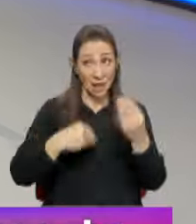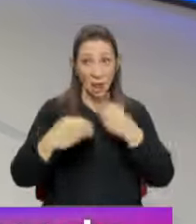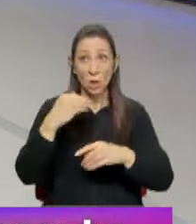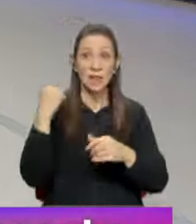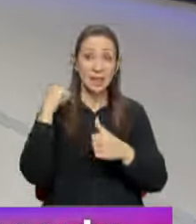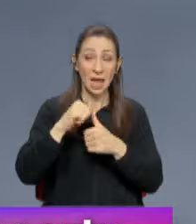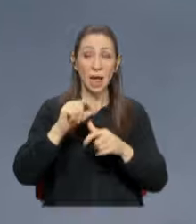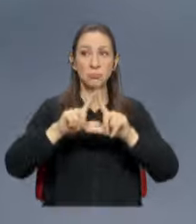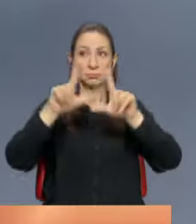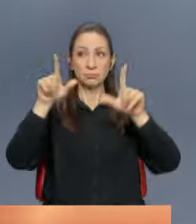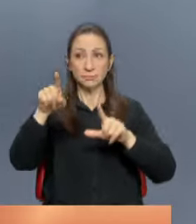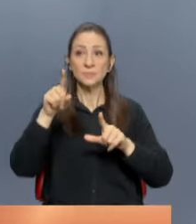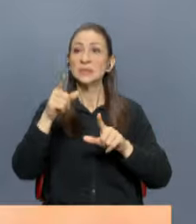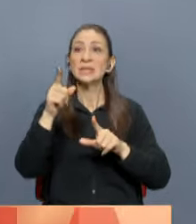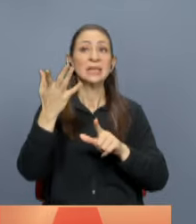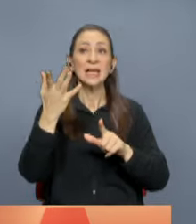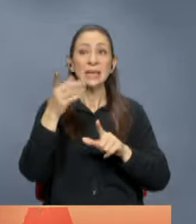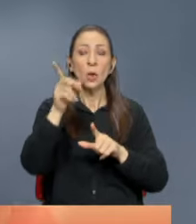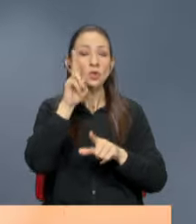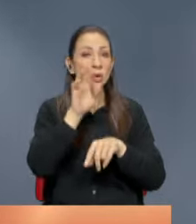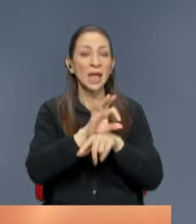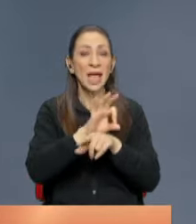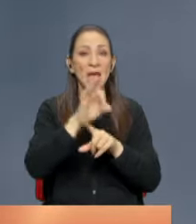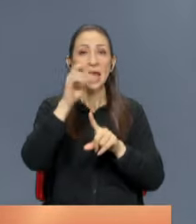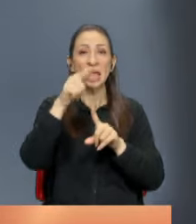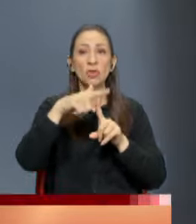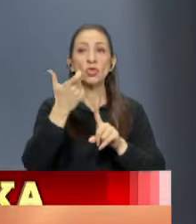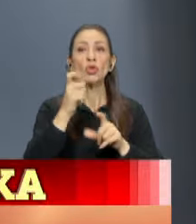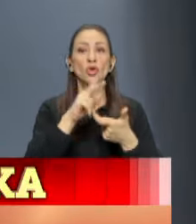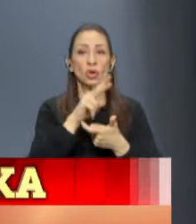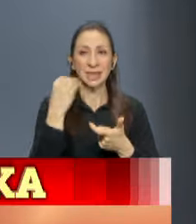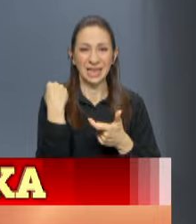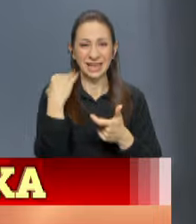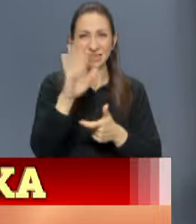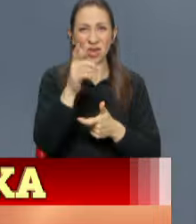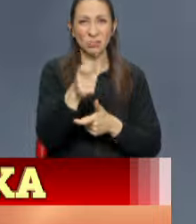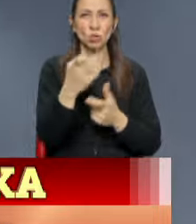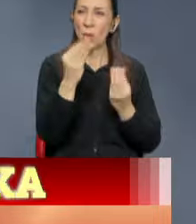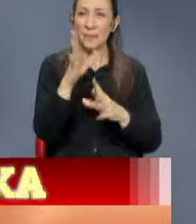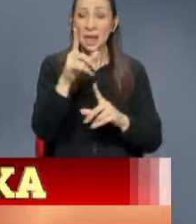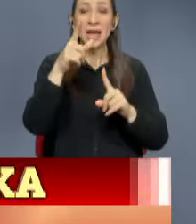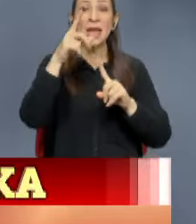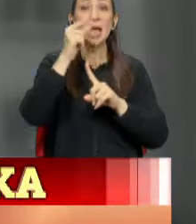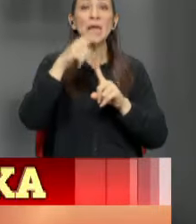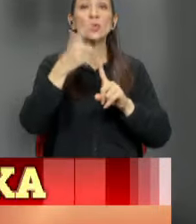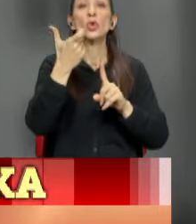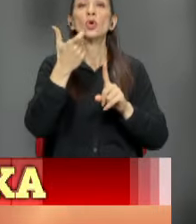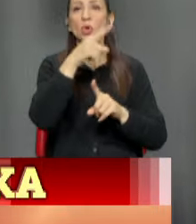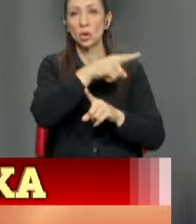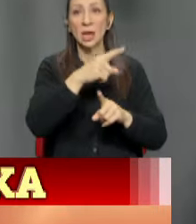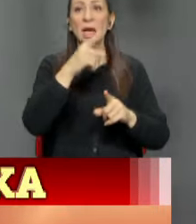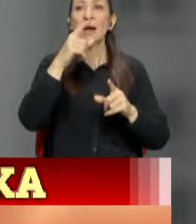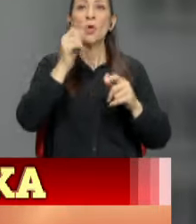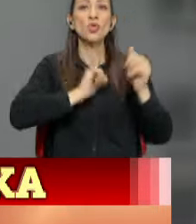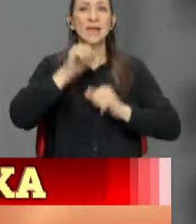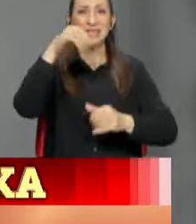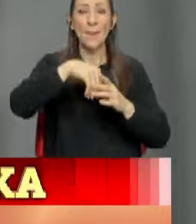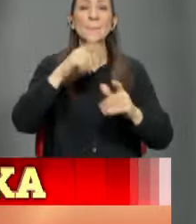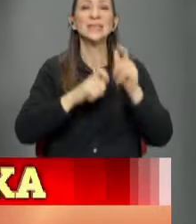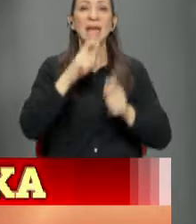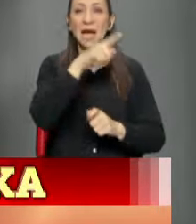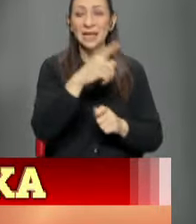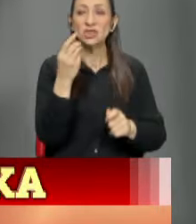Tekrar gelsin ekranlarınıza. Neydi o son dakika? Belki de televizyonu yeni açmış olan izleyicilerimiz var. İTÜ kampüsünde